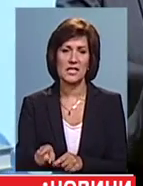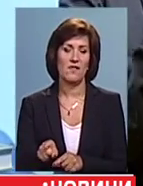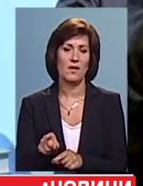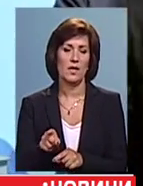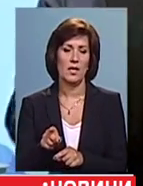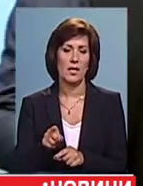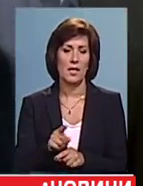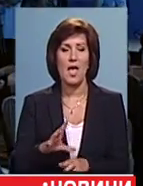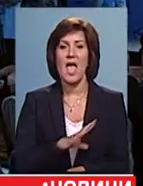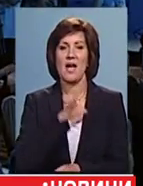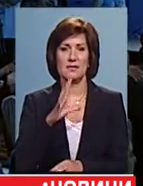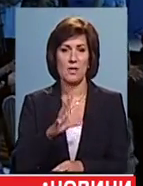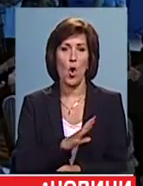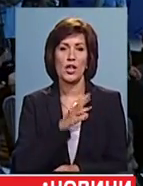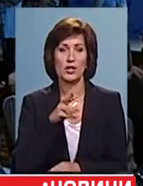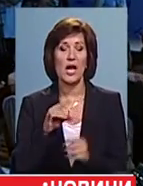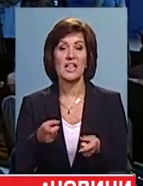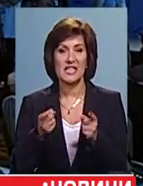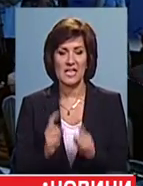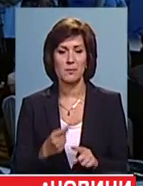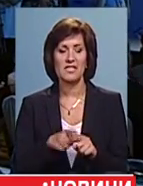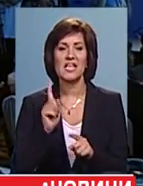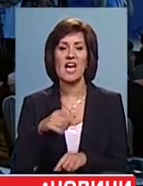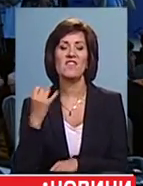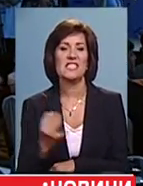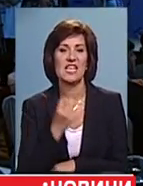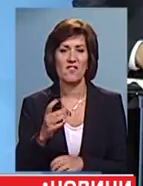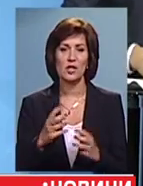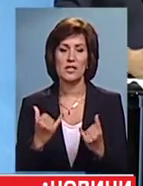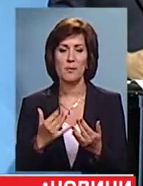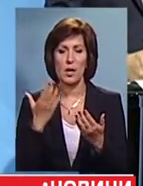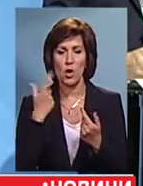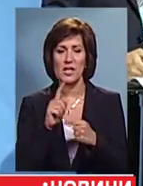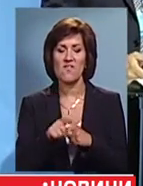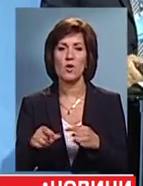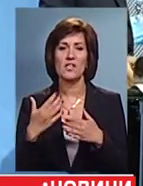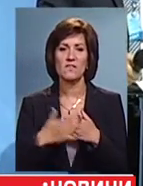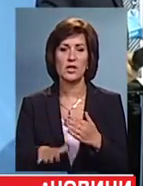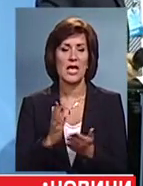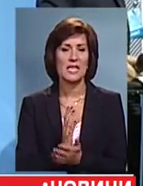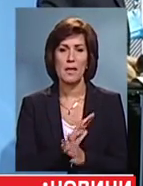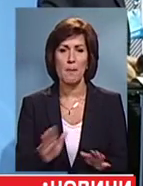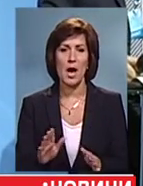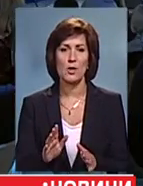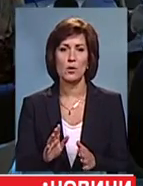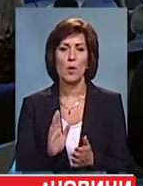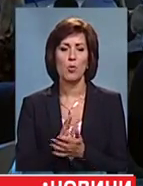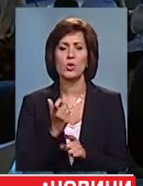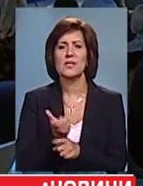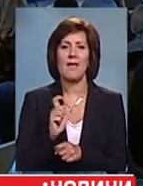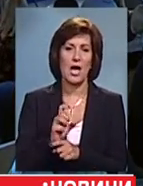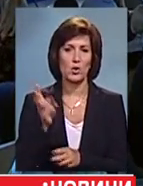такою приставкою «екс», колишні, але насправді це навіть цікавіше, тому що тепер, коли вже вони не мають бути аж